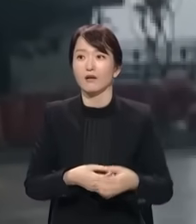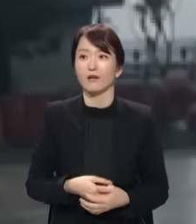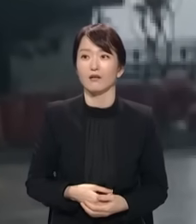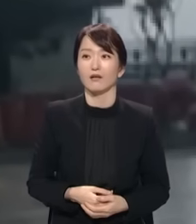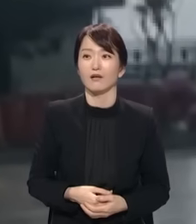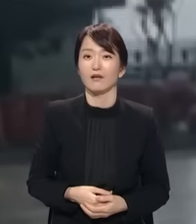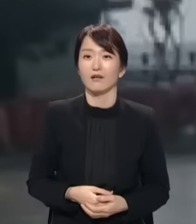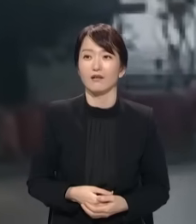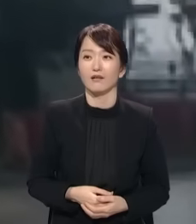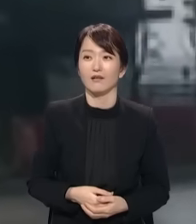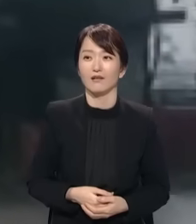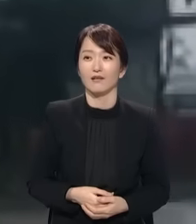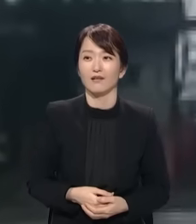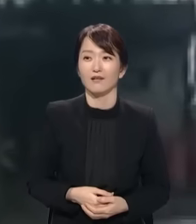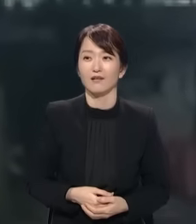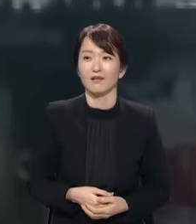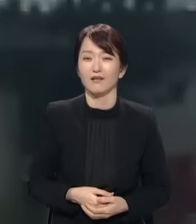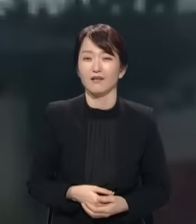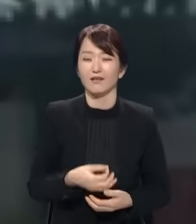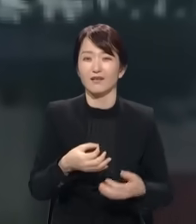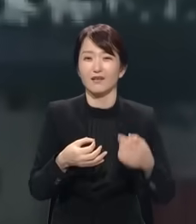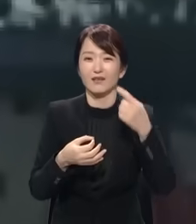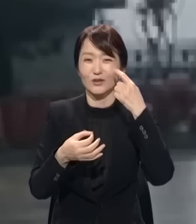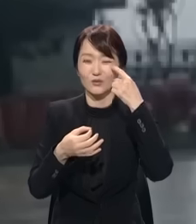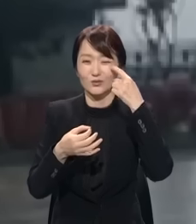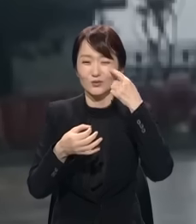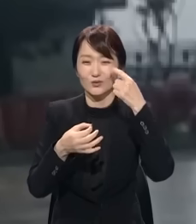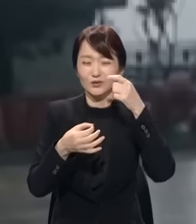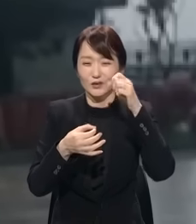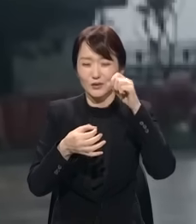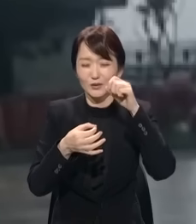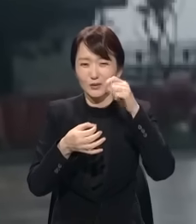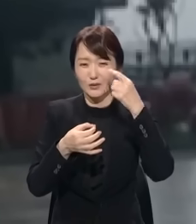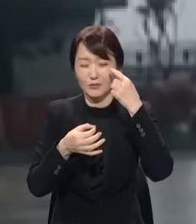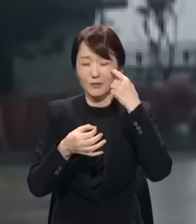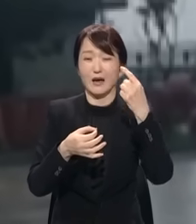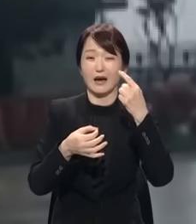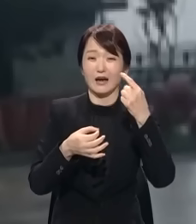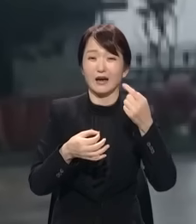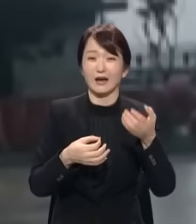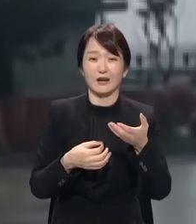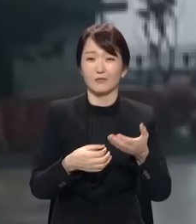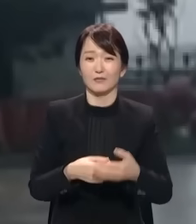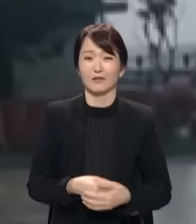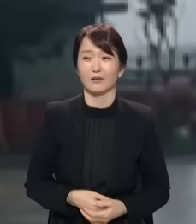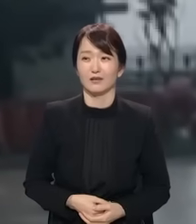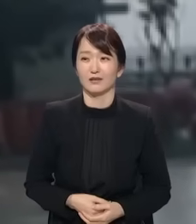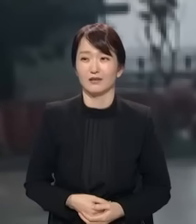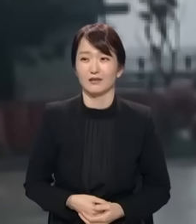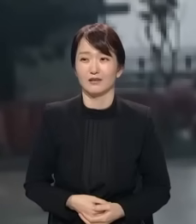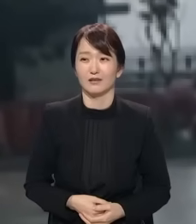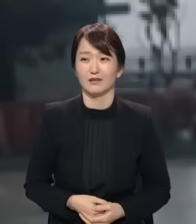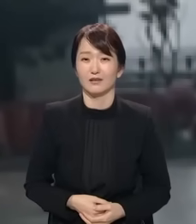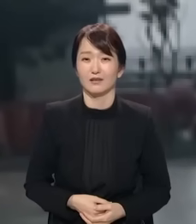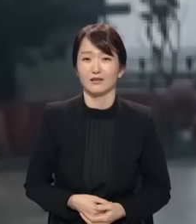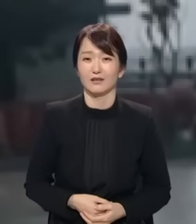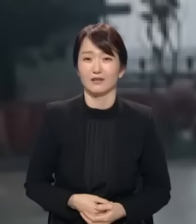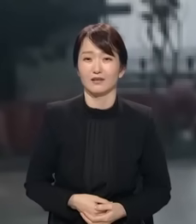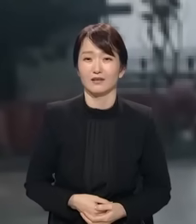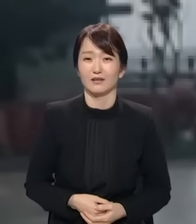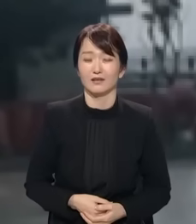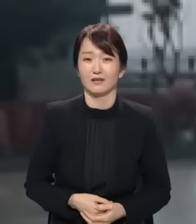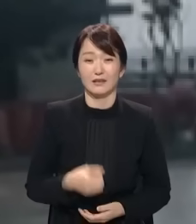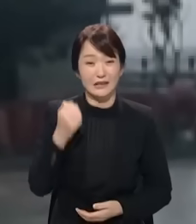과자를 팍 해서 깃발로 눈을 팍 뚫고 갔어요. 예. 야, 그걸 또 그냥 팍